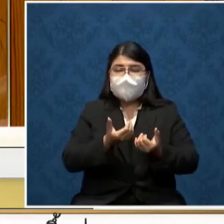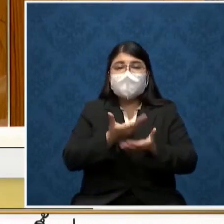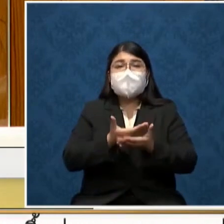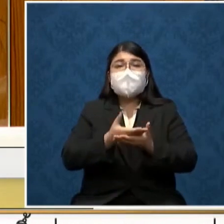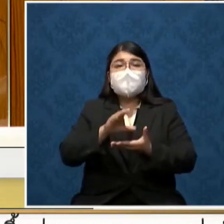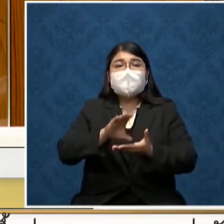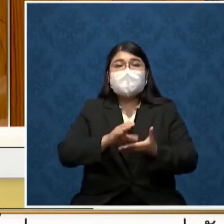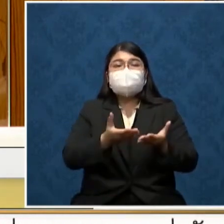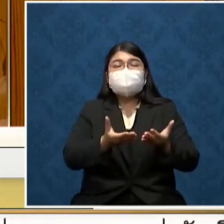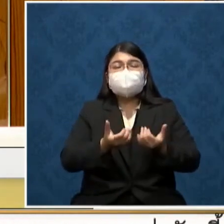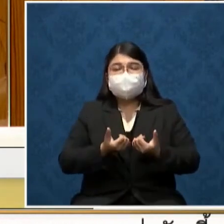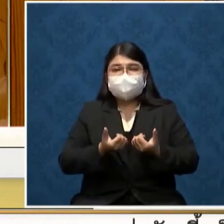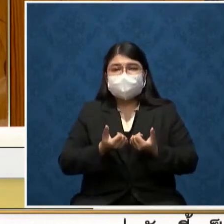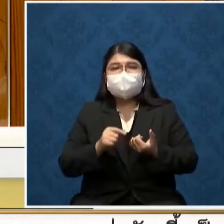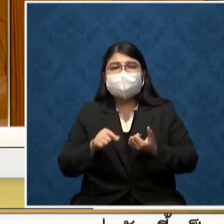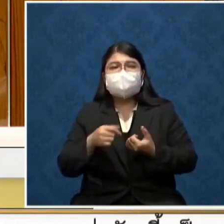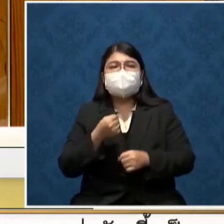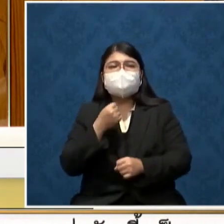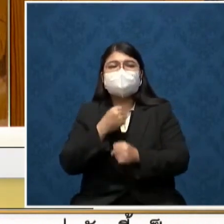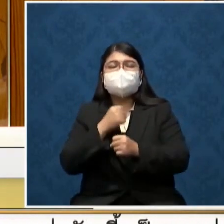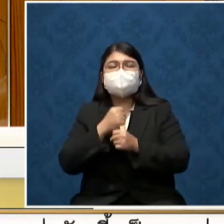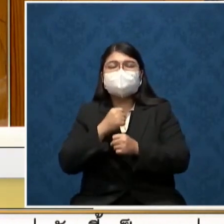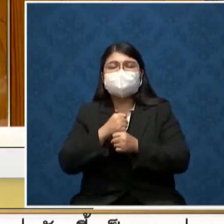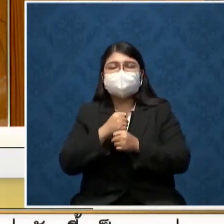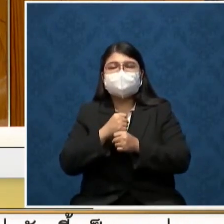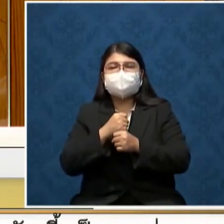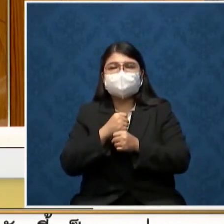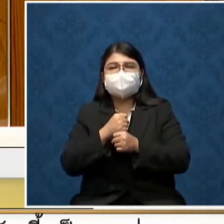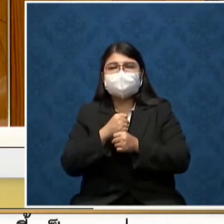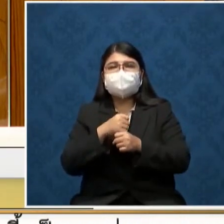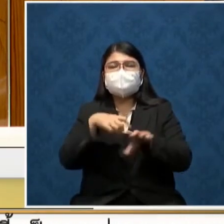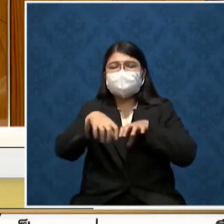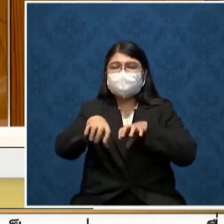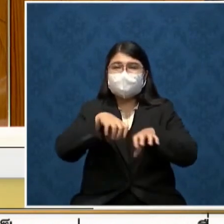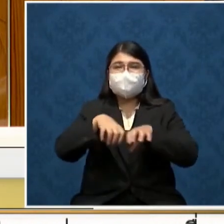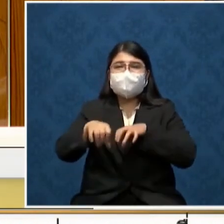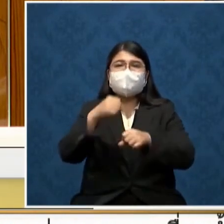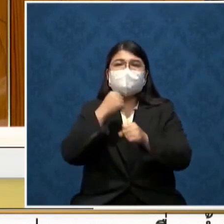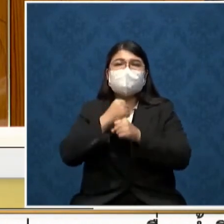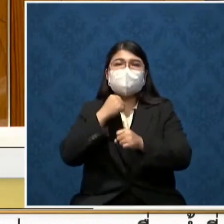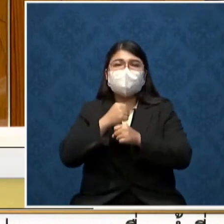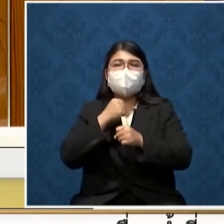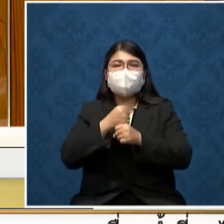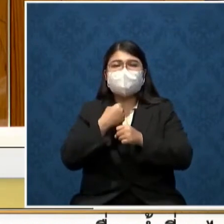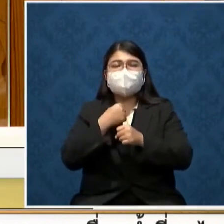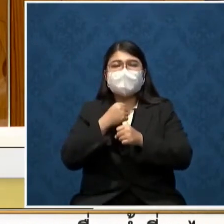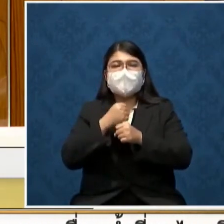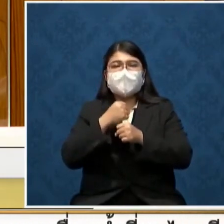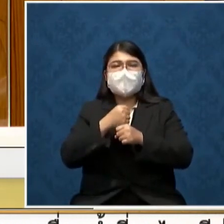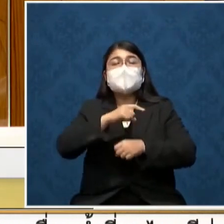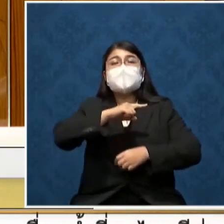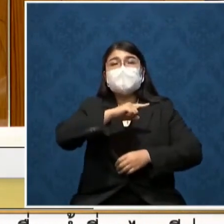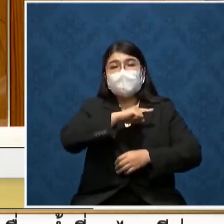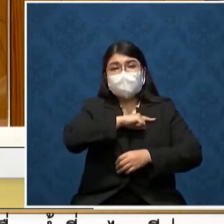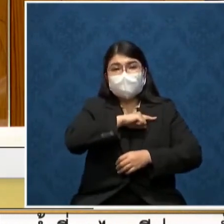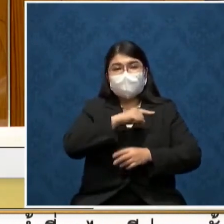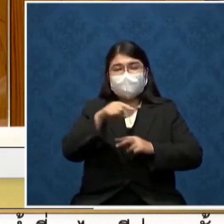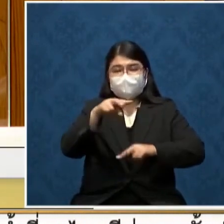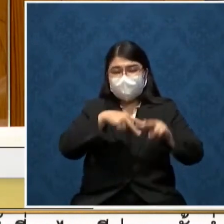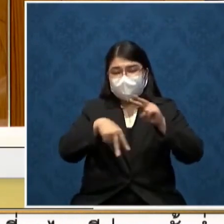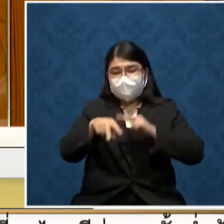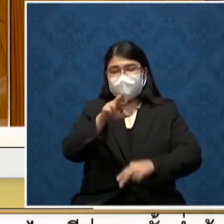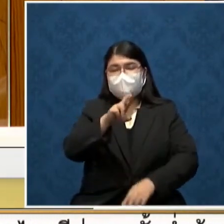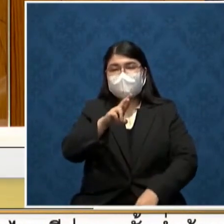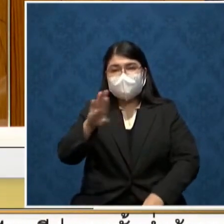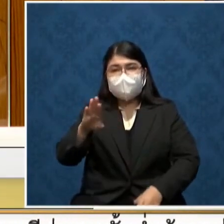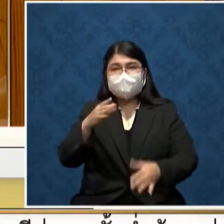ได้ดำเนินการนะครับในแต่ละภาคส่วนที่มีหน้าที่ในการดูแลระบบ